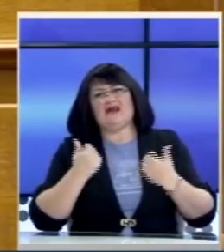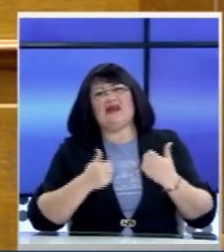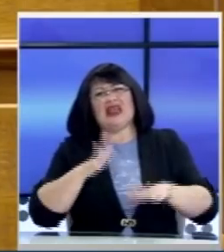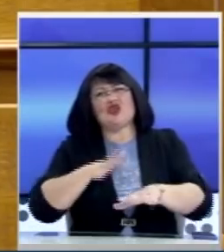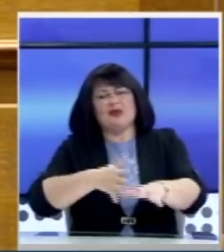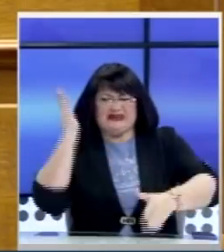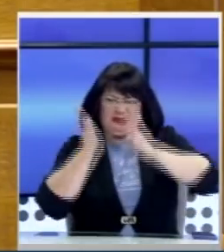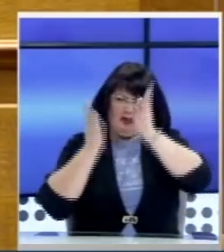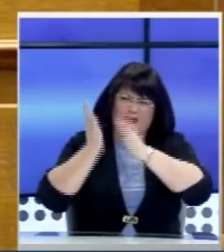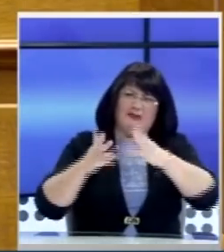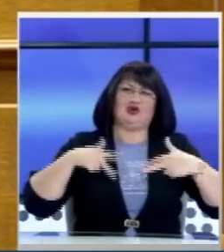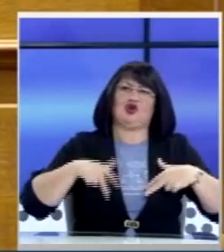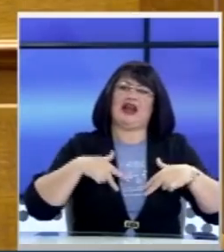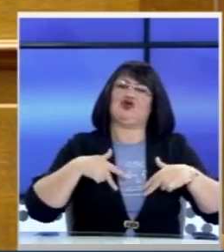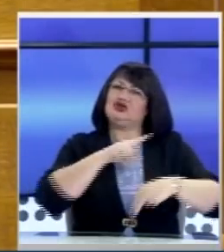κινητοποιήσεων.